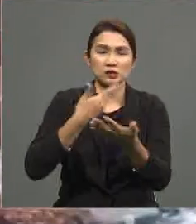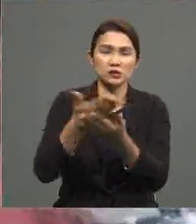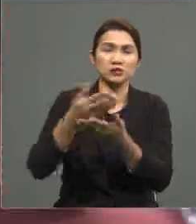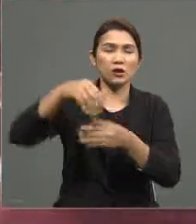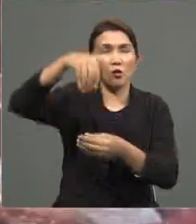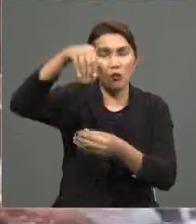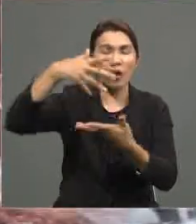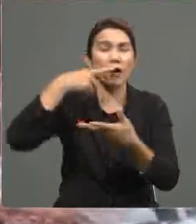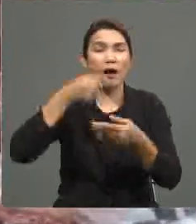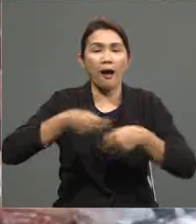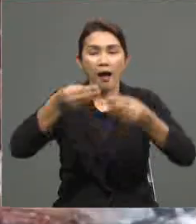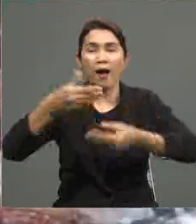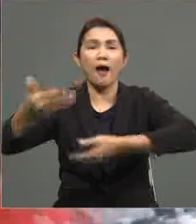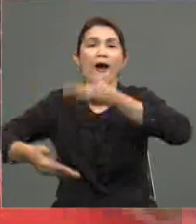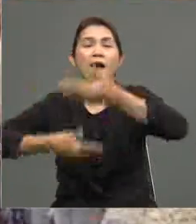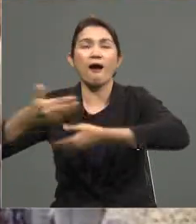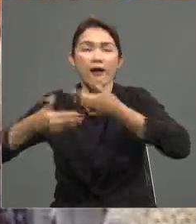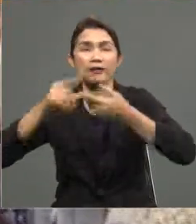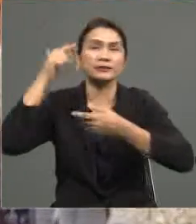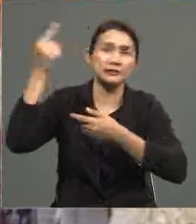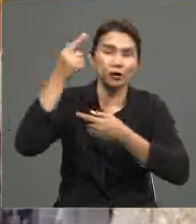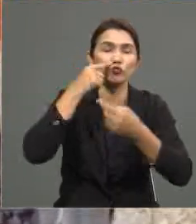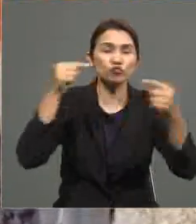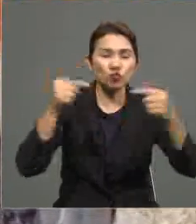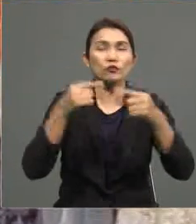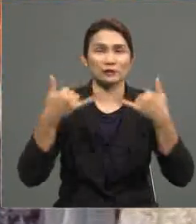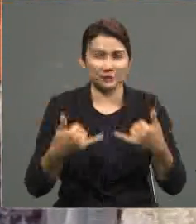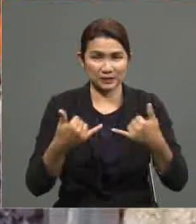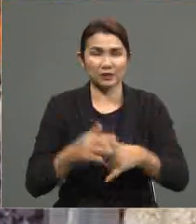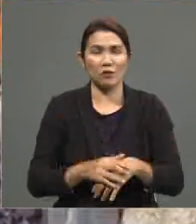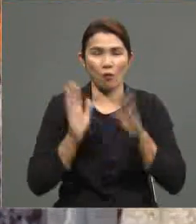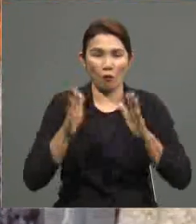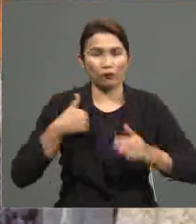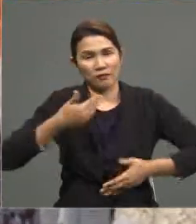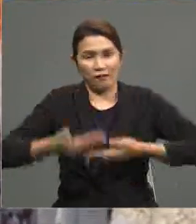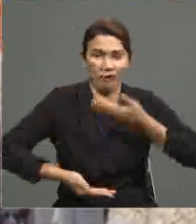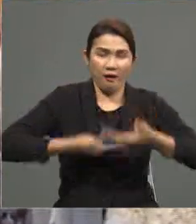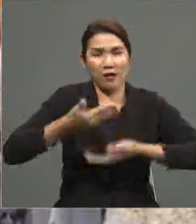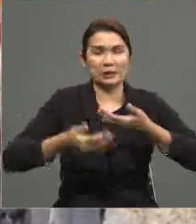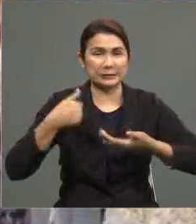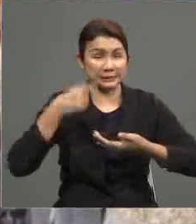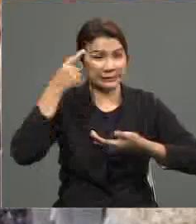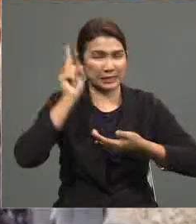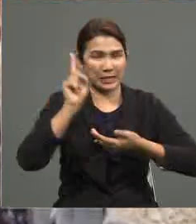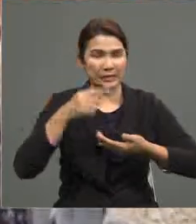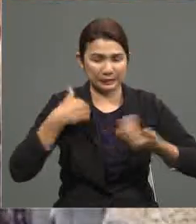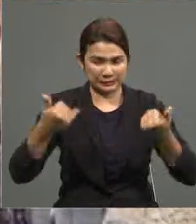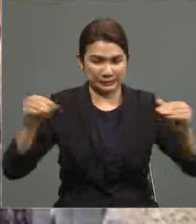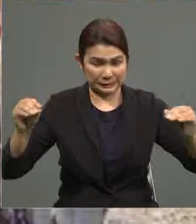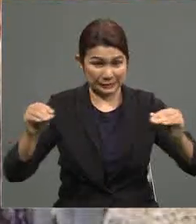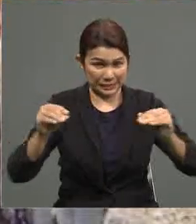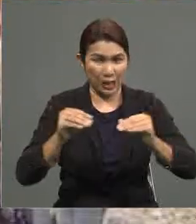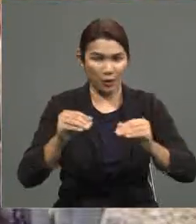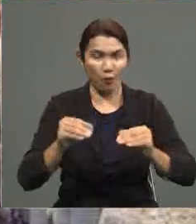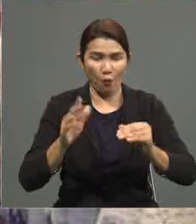ลอยเพื่อนำไปขายต่อให้กับนักท่องเที่ยวรับกับเทศกาลยี่เปงพ่อค้าแม่ค้าก็เชื่อว่ายิ่งใกล้เทศกาลเท่าไหร่เนี่ย